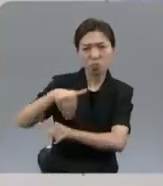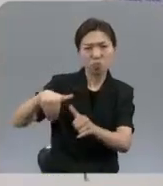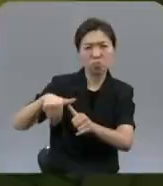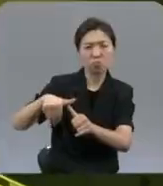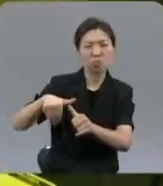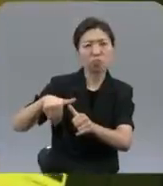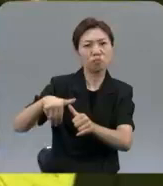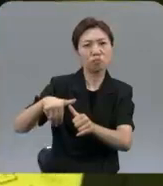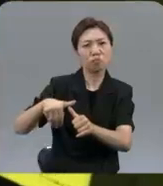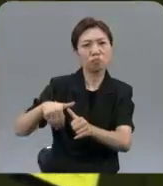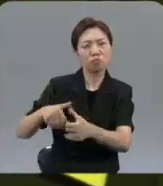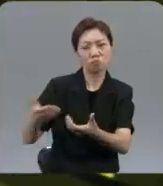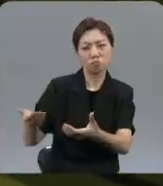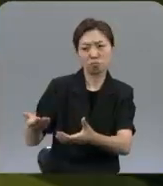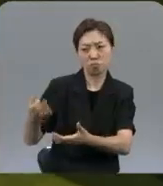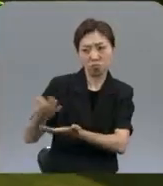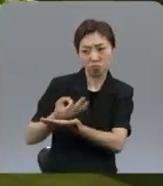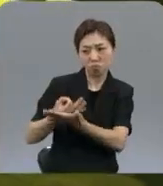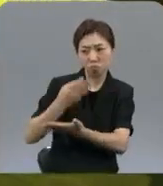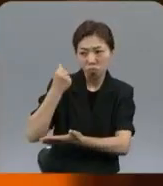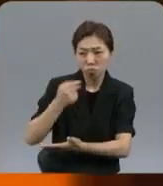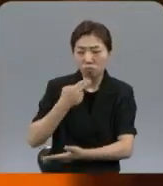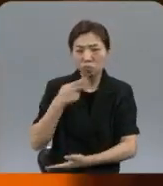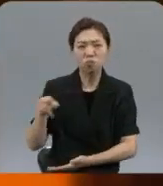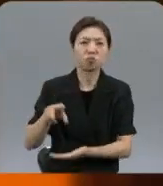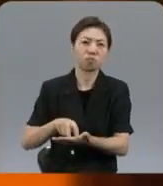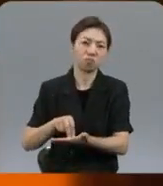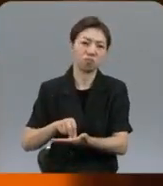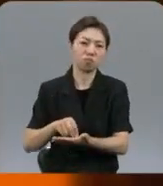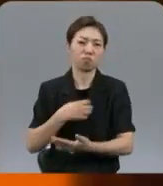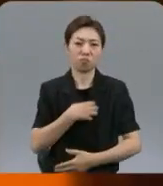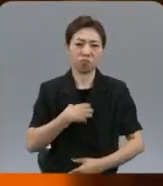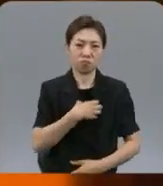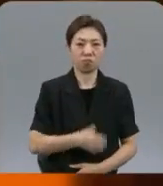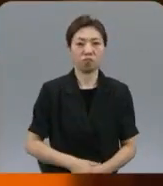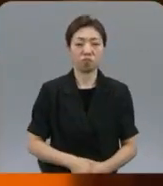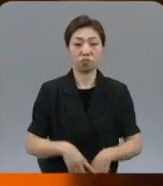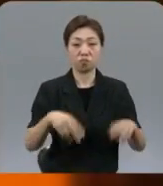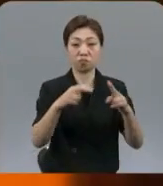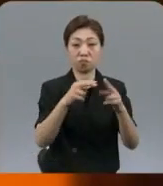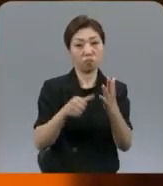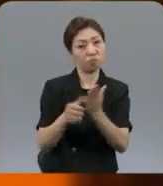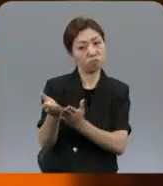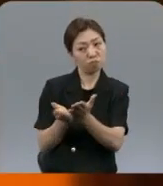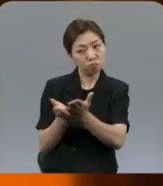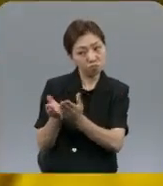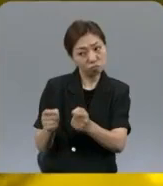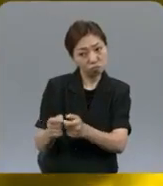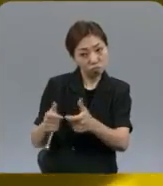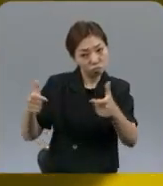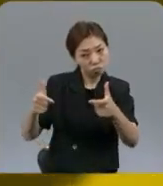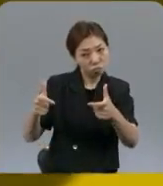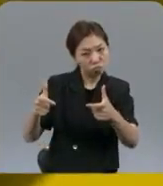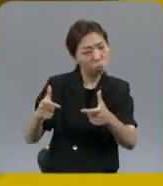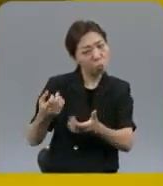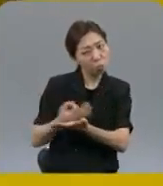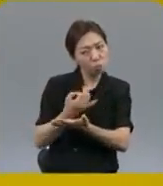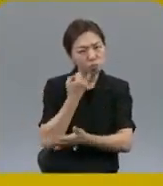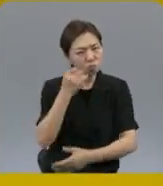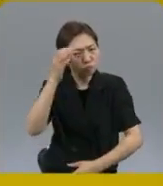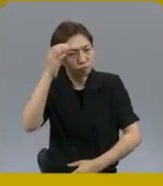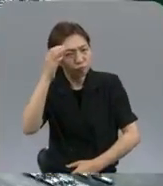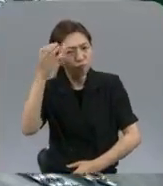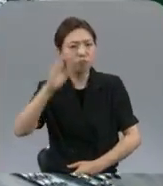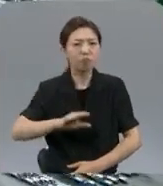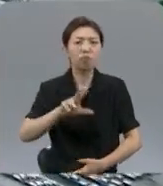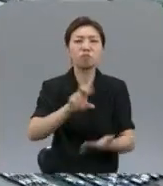quy mô giảm của xuất khẩu chip bán dẫn trong nửa đầu năm trên thực tế là 25,8 tỷ đô la mỹ tương đương với mức Thâm hụt thương mại trong cùng